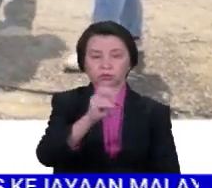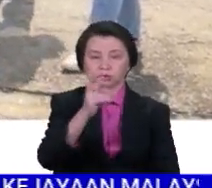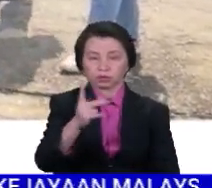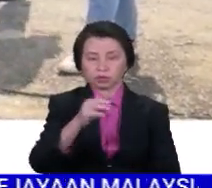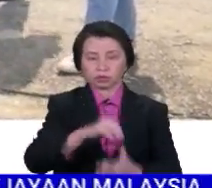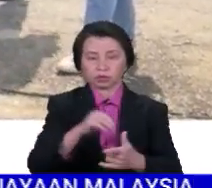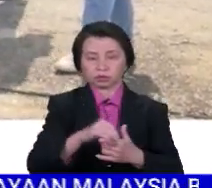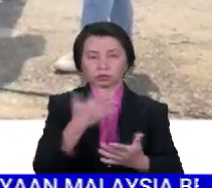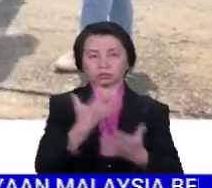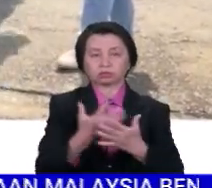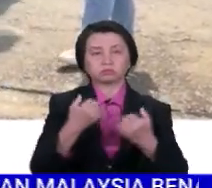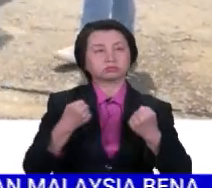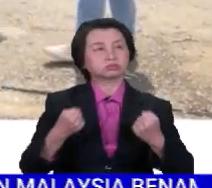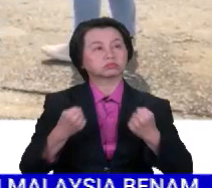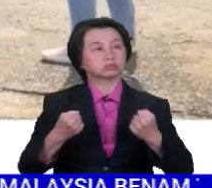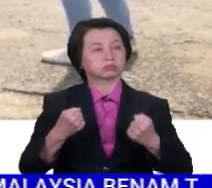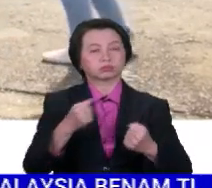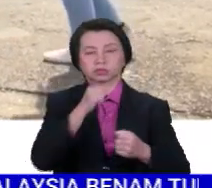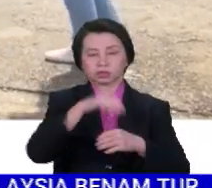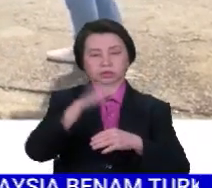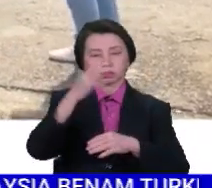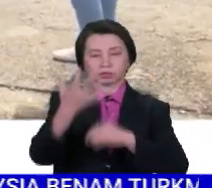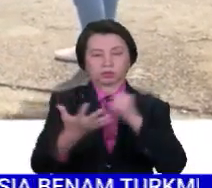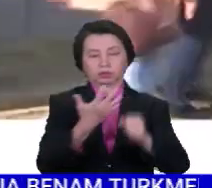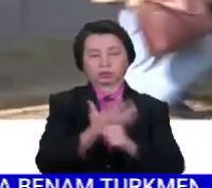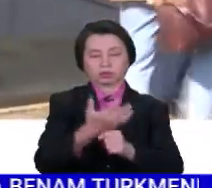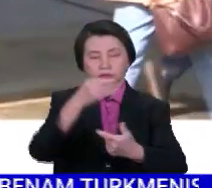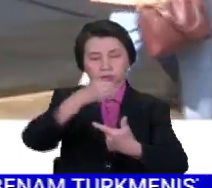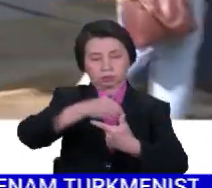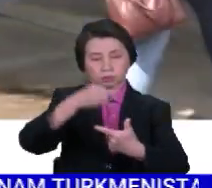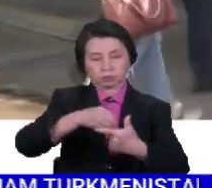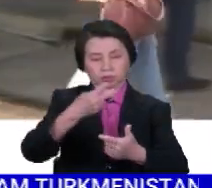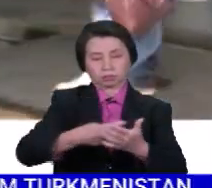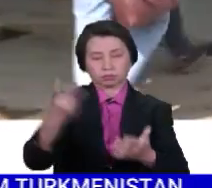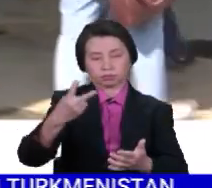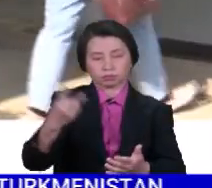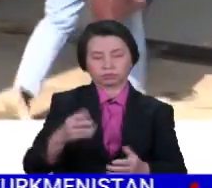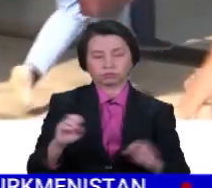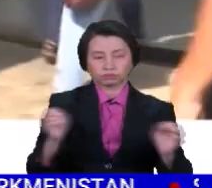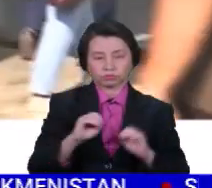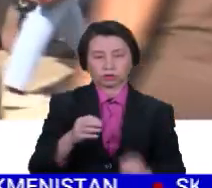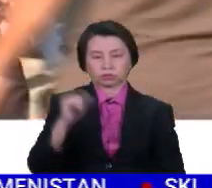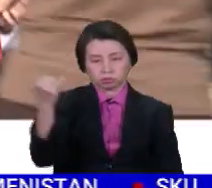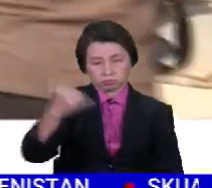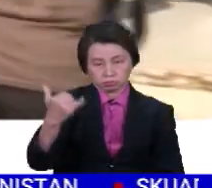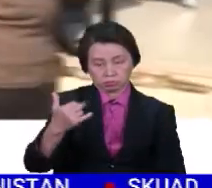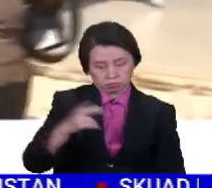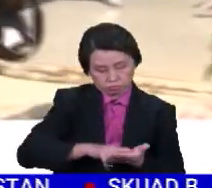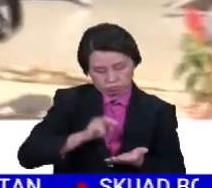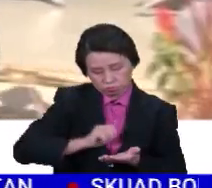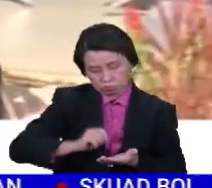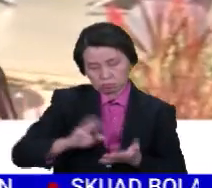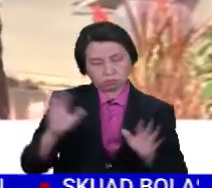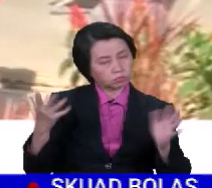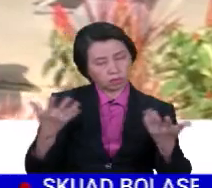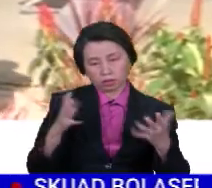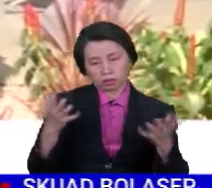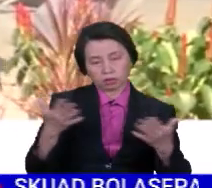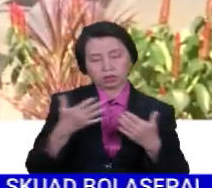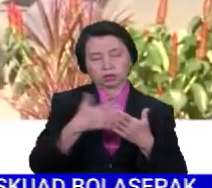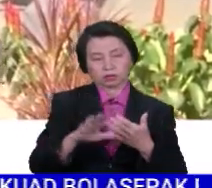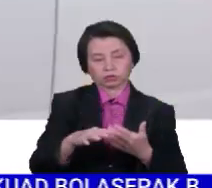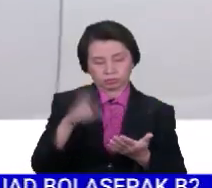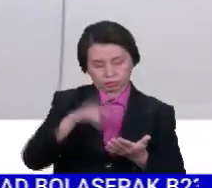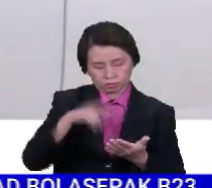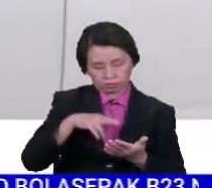atau penjara tidak melebihi 5 tahun atau kedua-duanya sekali. Tiada pengakuan direkodkan dan tertuduh mengangguk faham sebaik